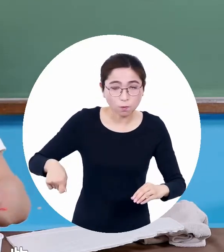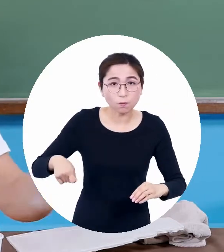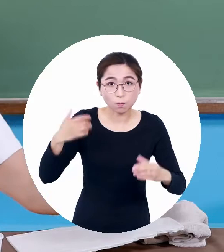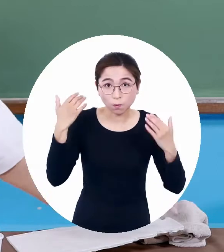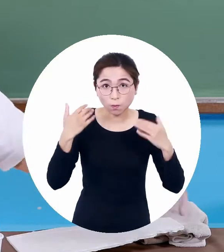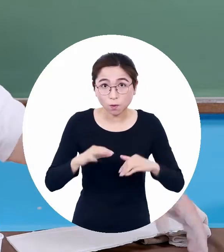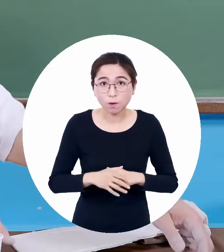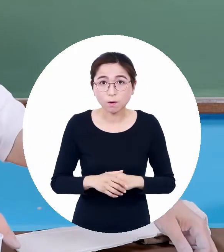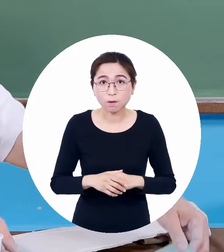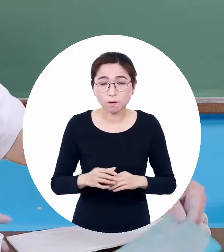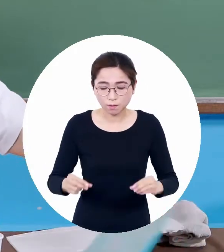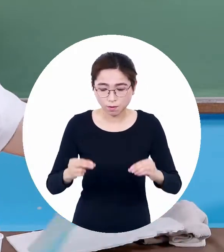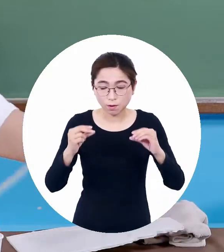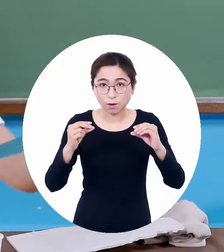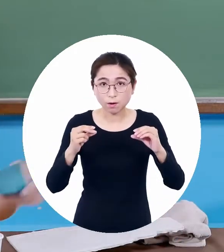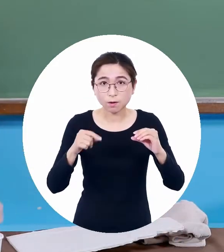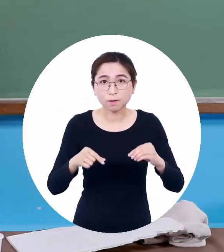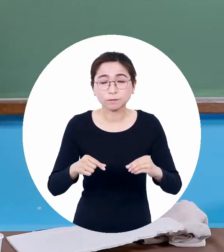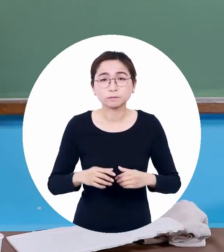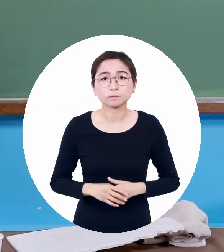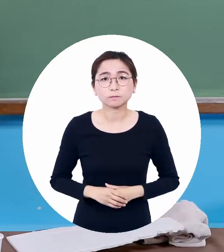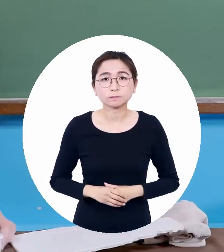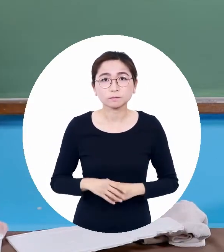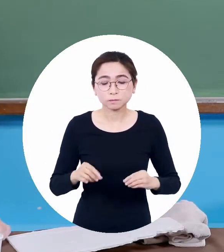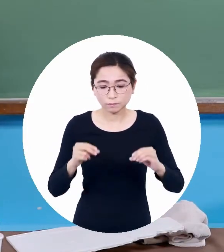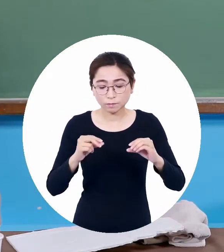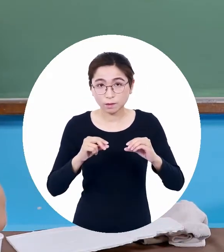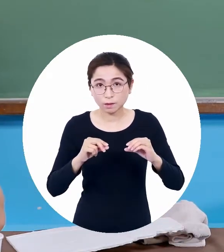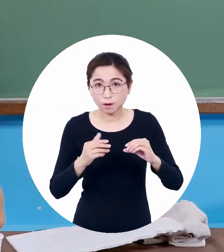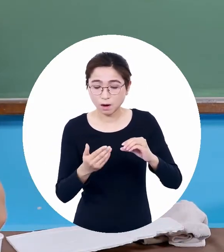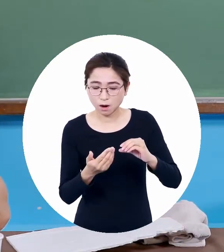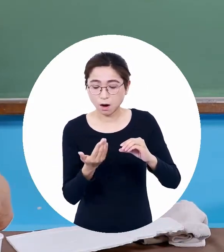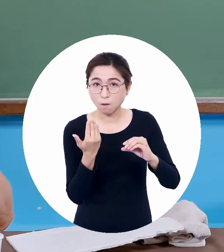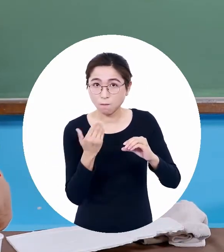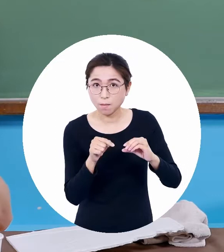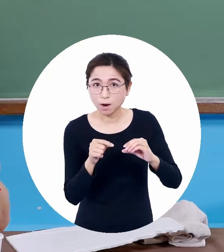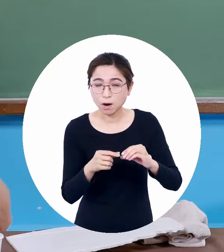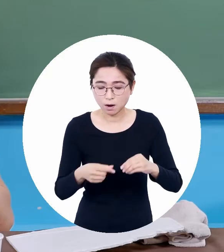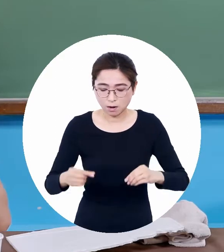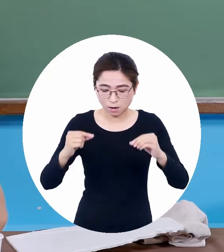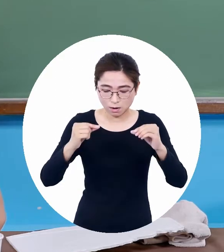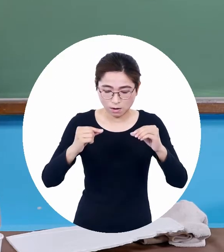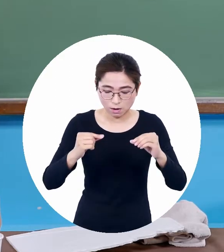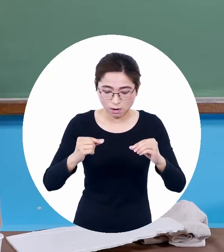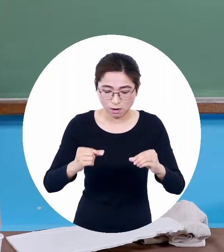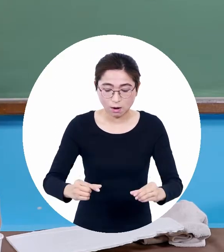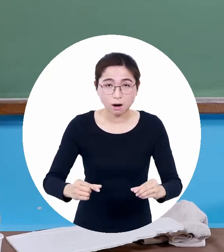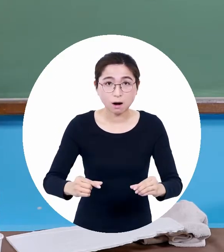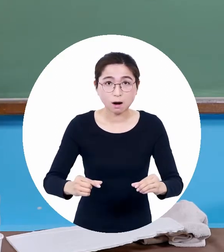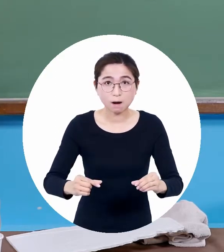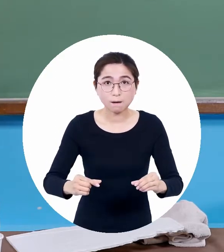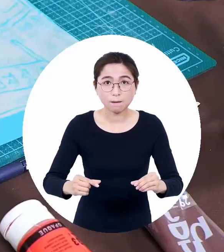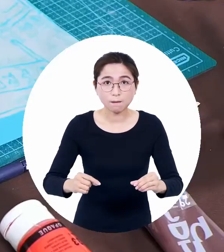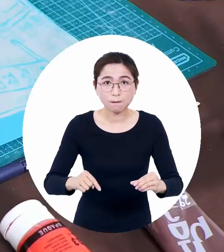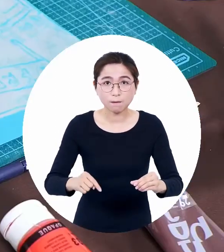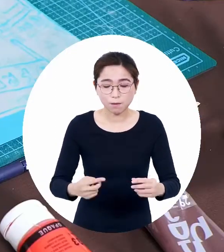咁我碌咗之後咧，咁啊攞翻塊第一張啦，個底個顏色灰色啦，咁咪吸喺嗰、